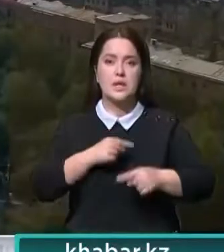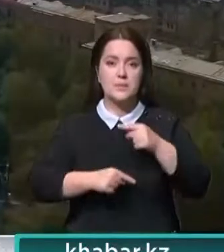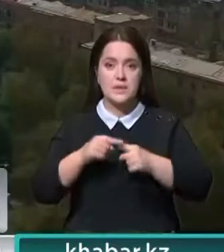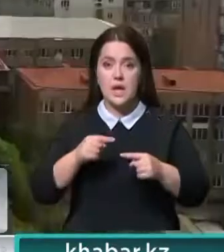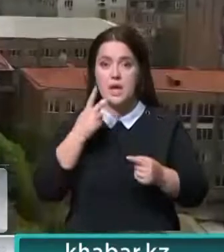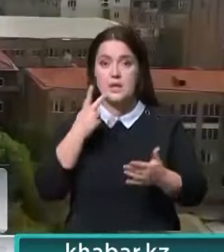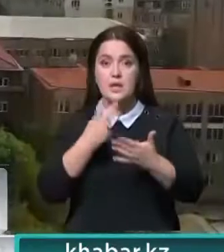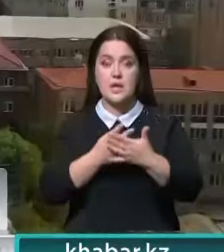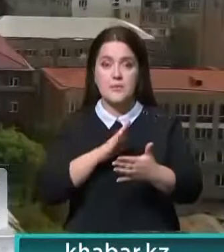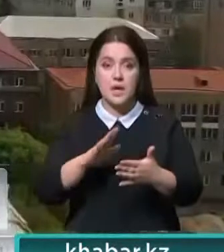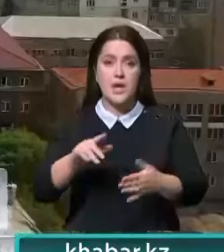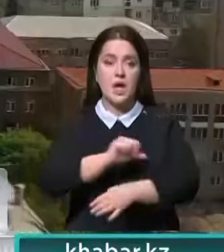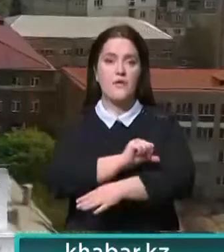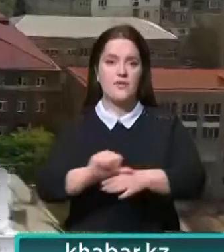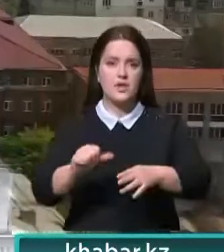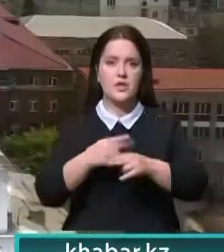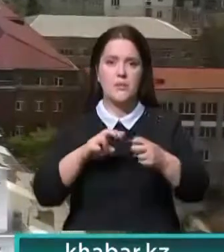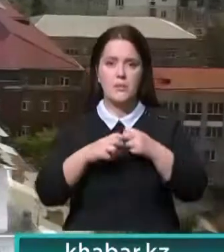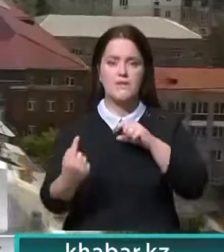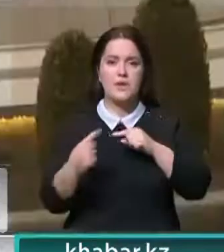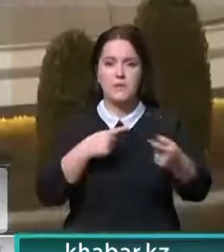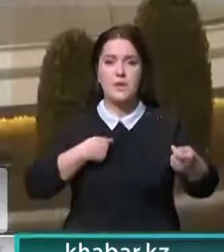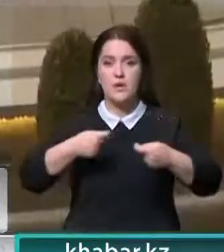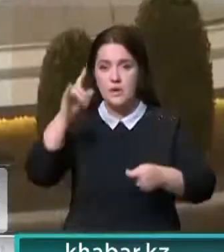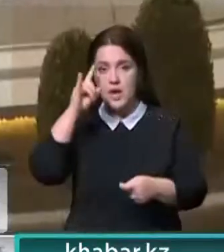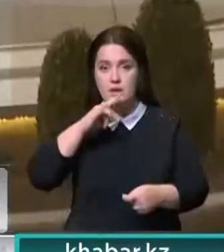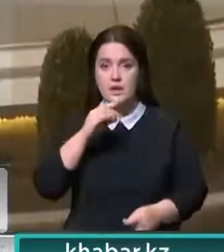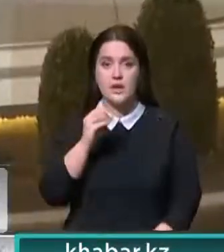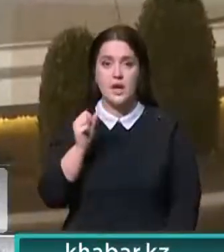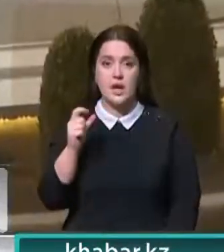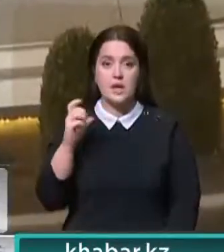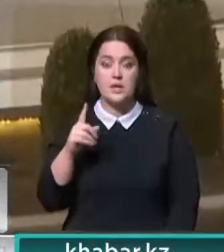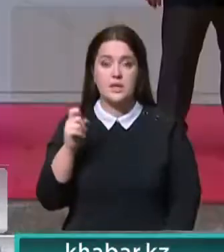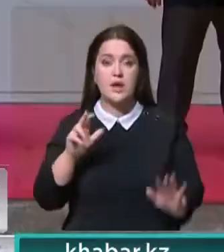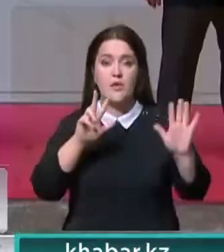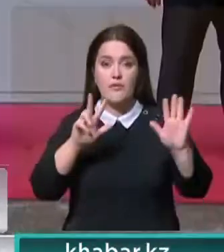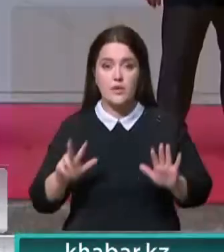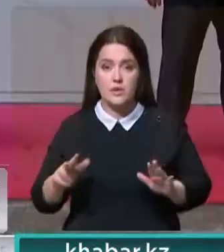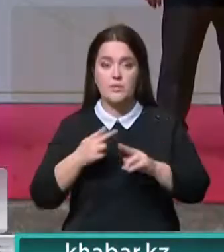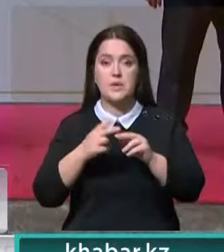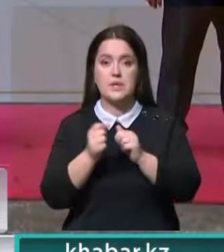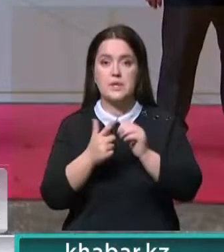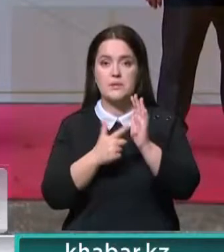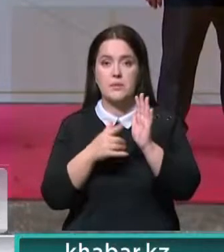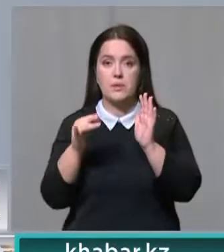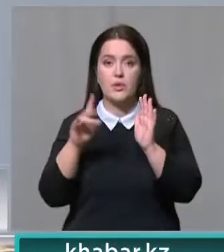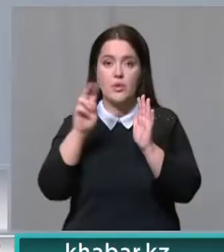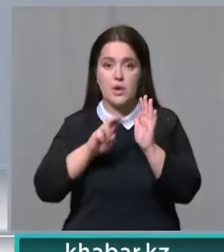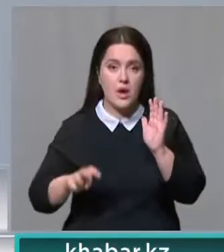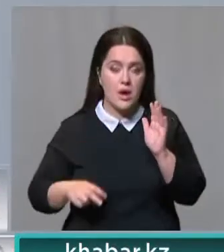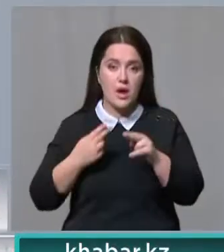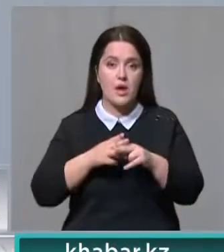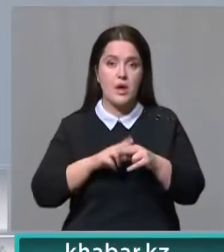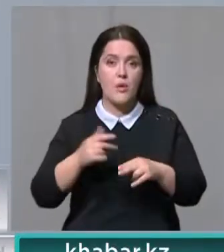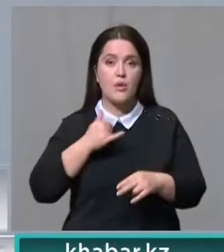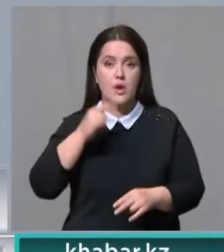и бизнеса. Несмотря на внешние вызовы, взаимная торговля Казахстана со странами ЕАЭС за 8 месяцев превысила 17 миллиардов долларов.